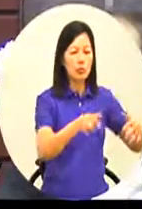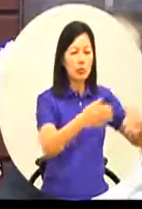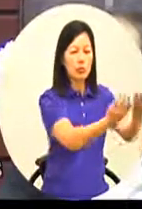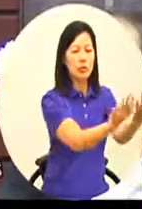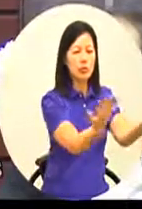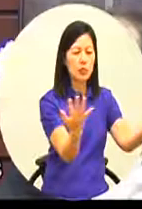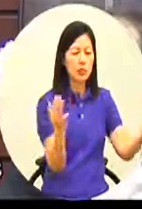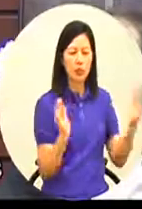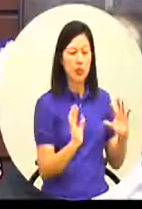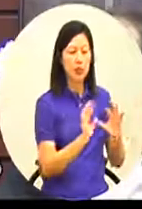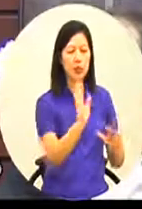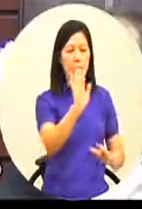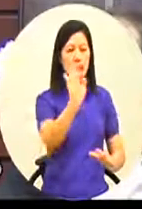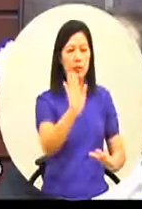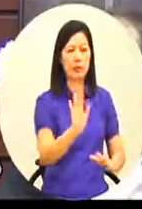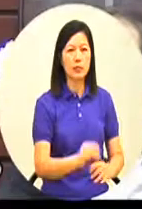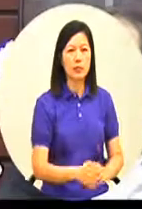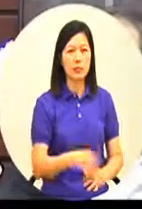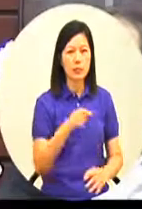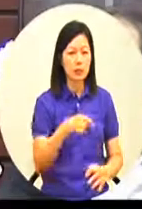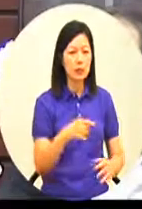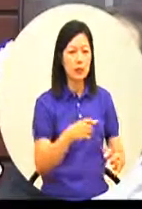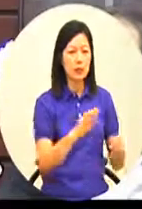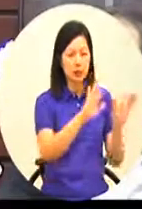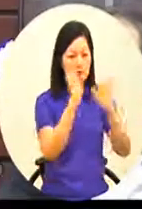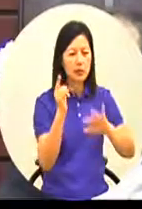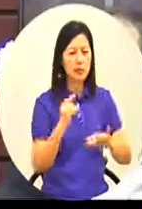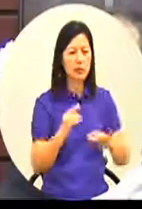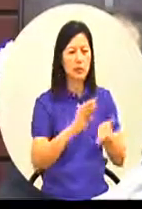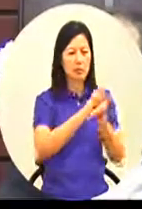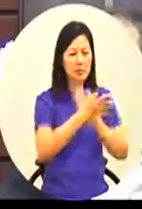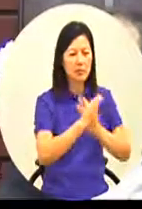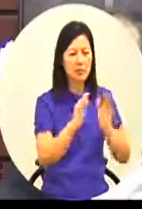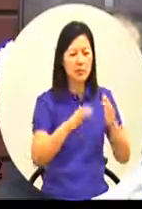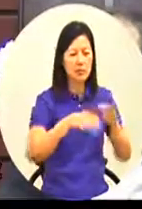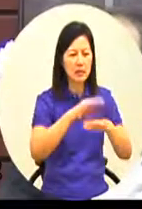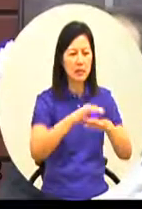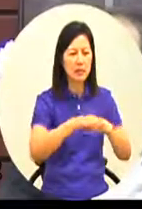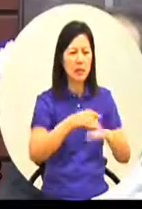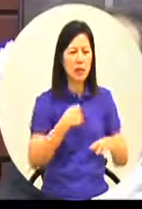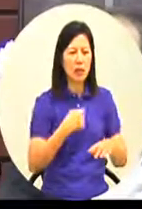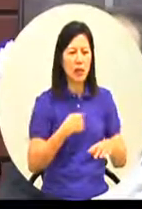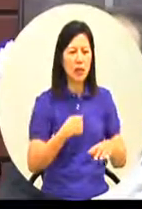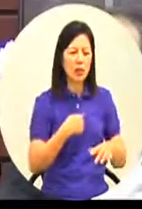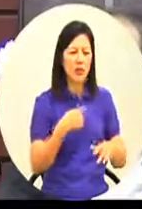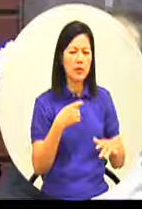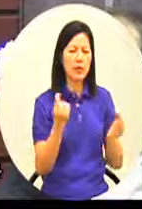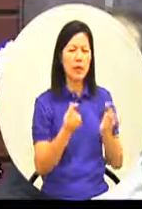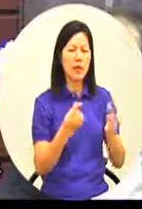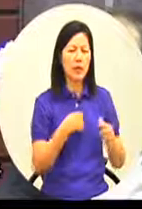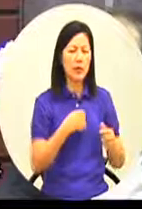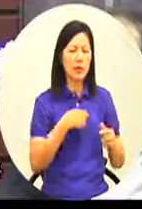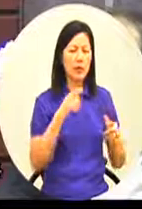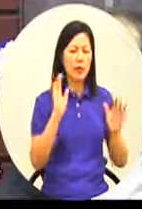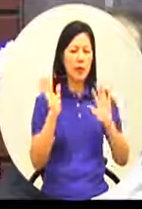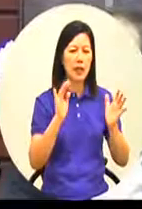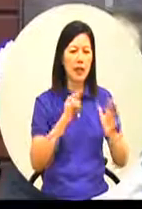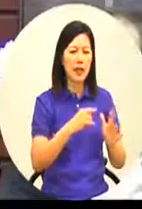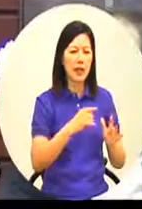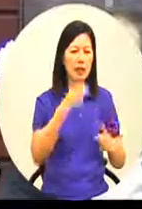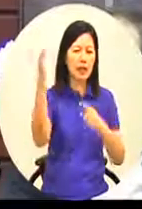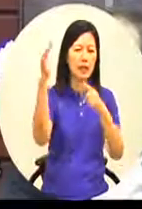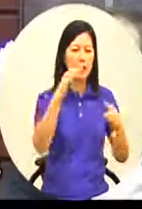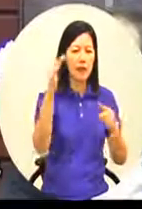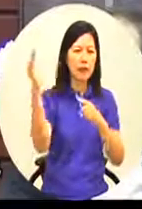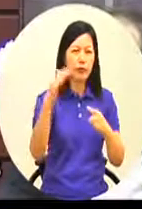个现象就是说这都是他们在用。譬如说我们家的孩子要来这里爬新高啊，要来这里放风吹，